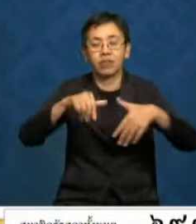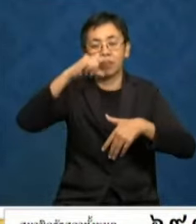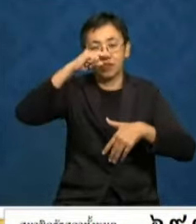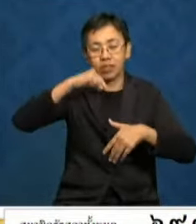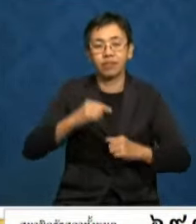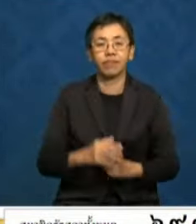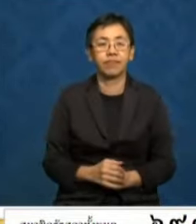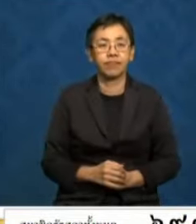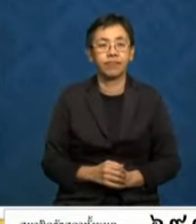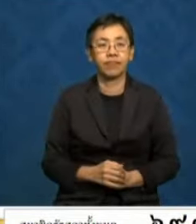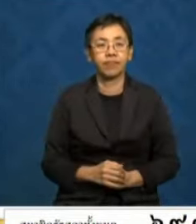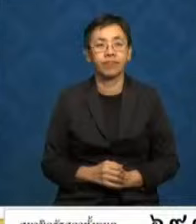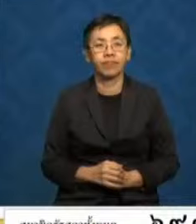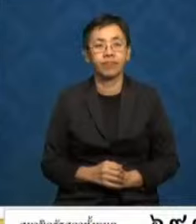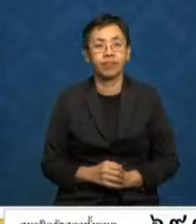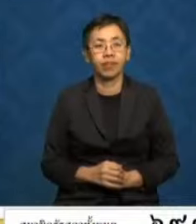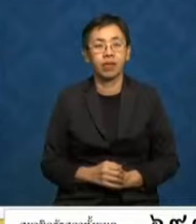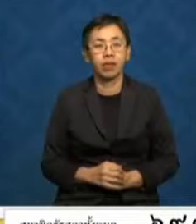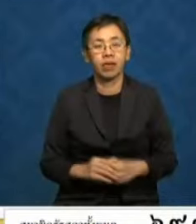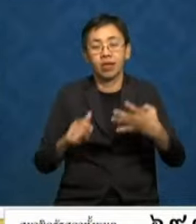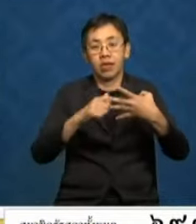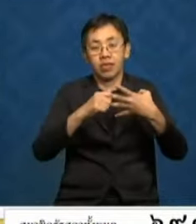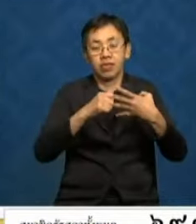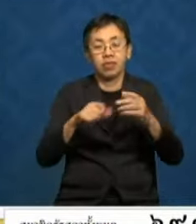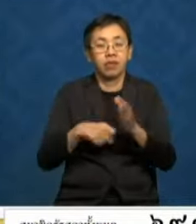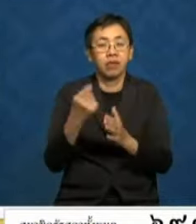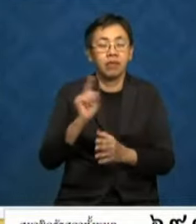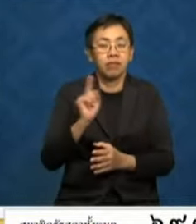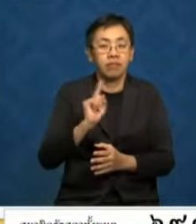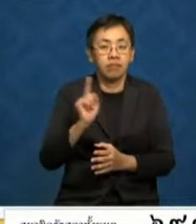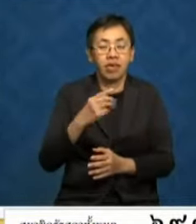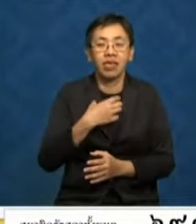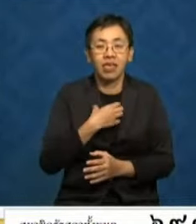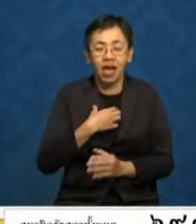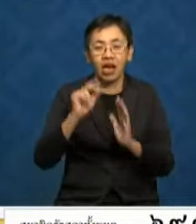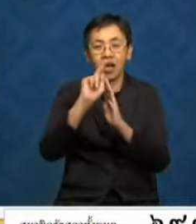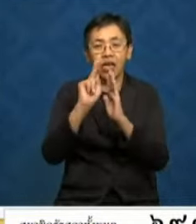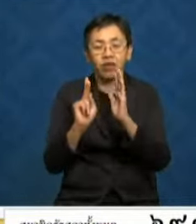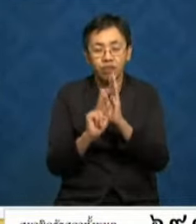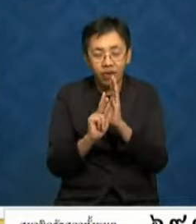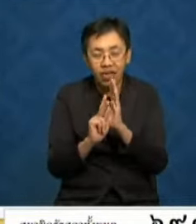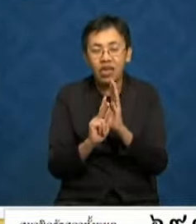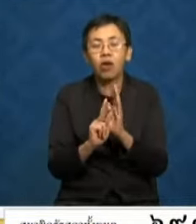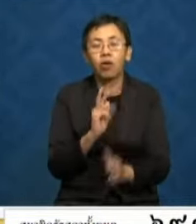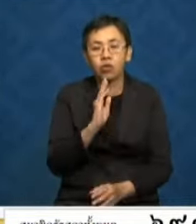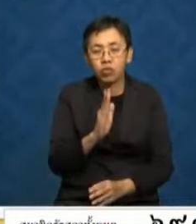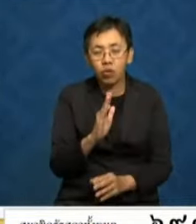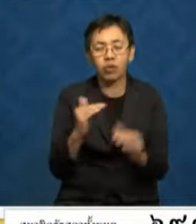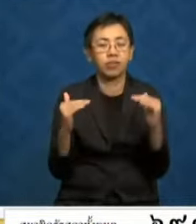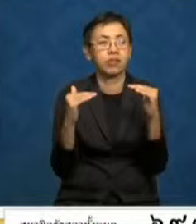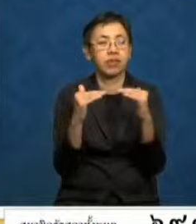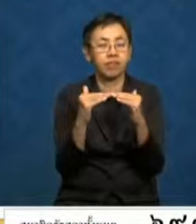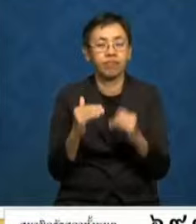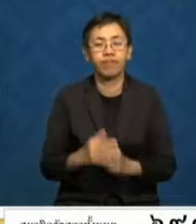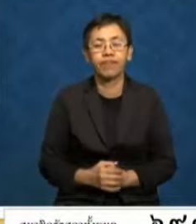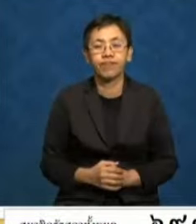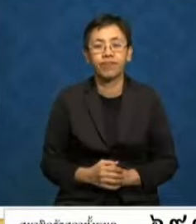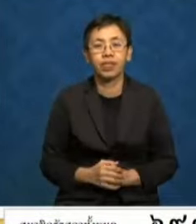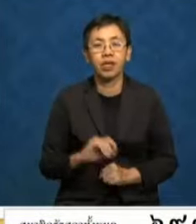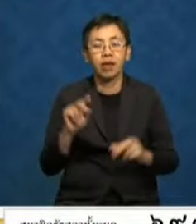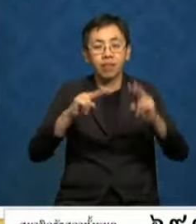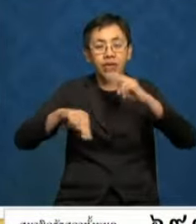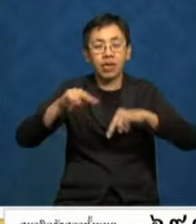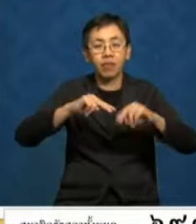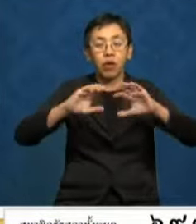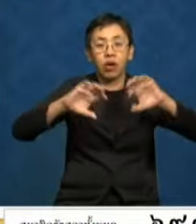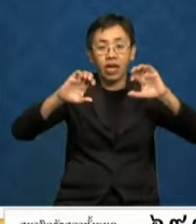ครับเหตุผลความจำเป็นที่2นะครับเพื่อเสริมสร้างหลักนิติธรรมหรือว่า rule of law คือการปกครองรั